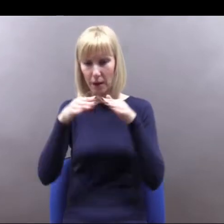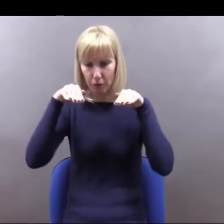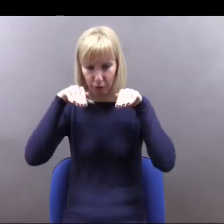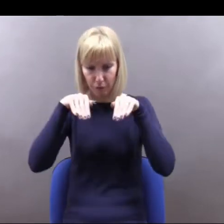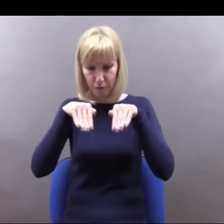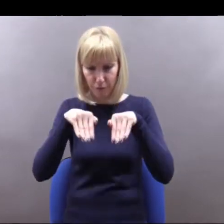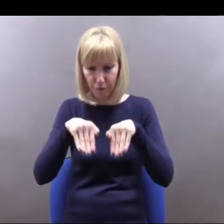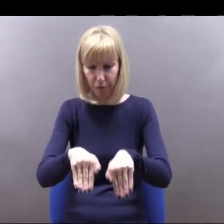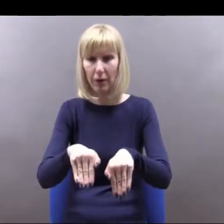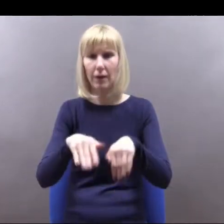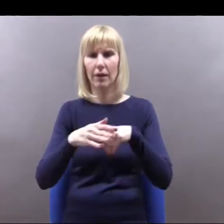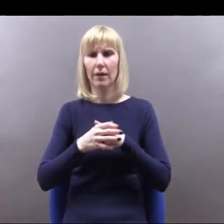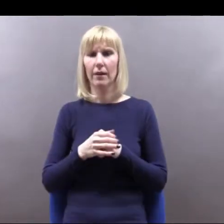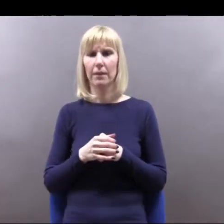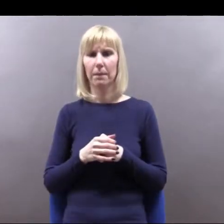jedziemy w dół.